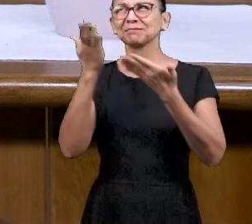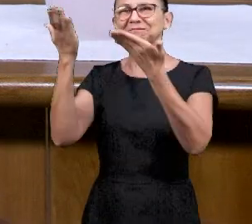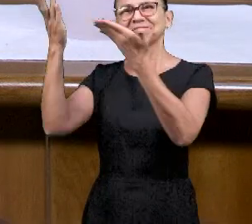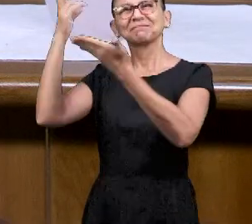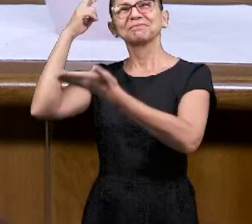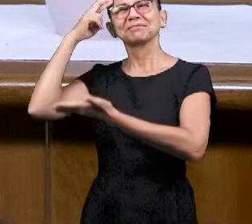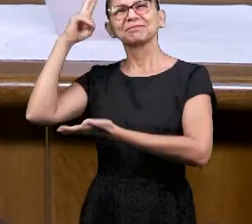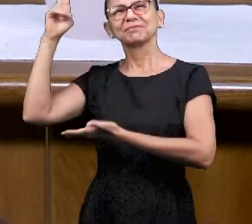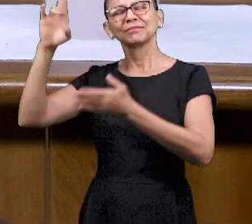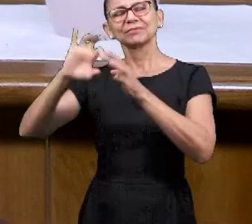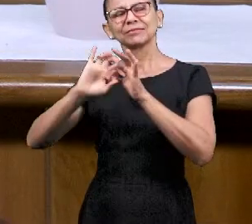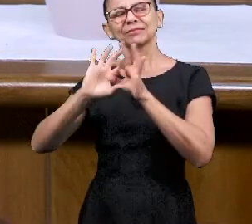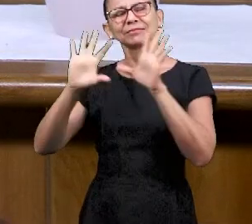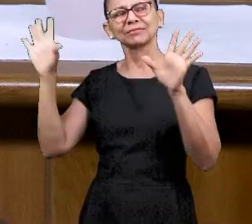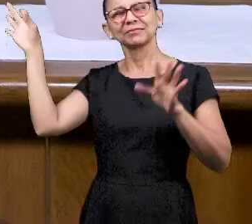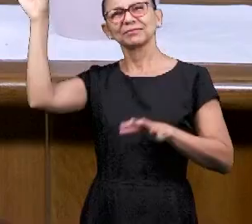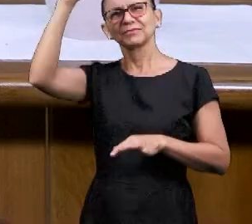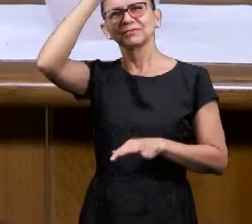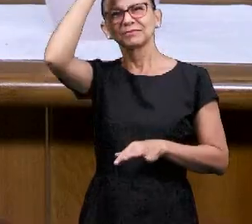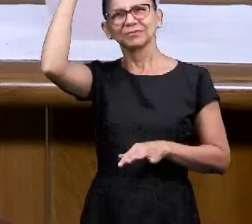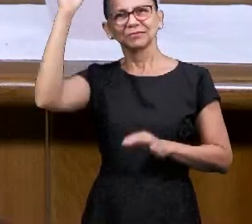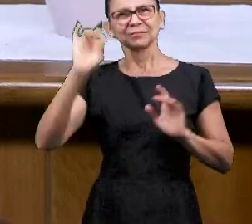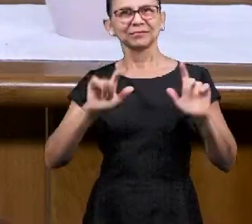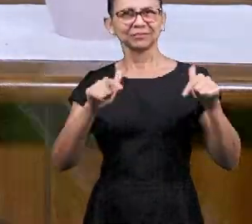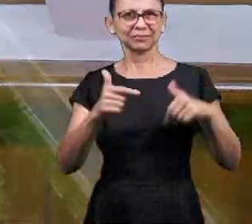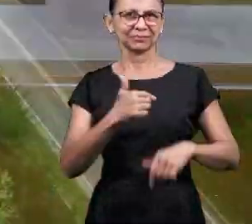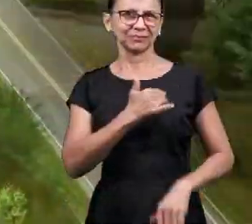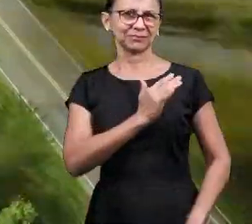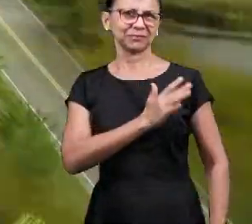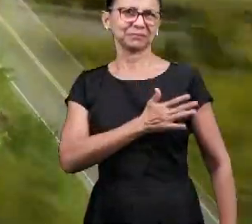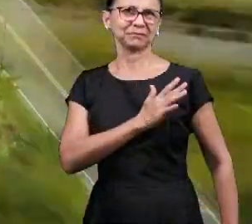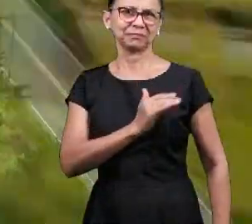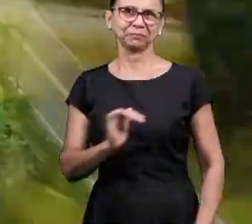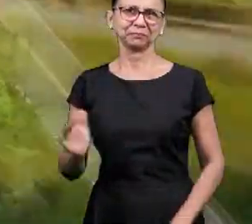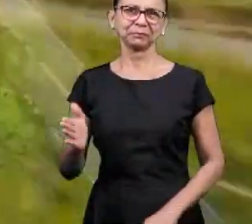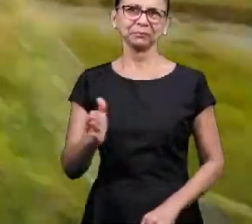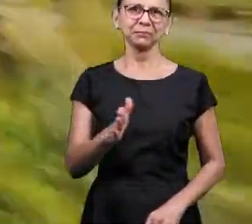votre cœur au Seigneur, laissez le Saint-Esprit de Dieu agir dans votre vie. Nous allons louer le Seigneur.